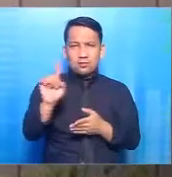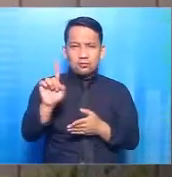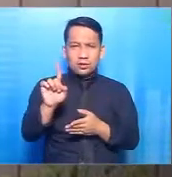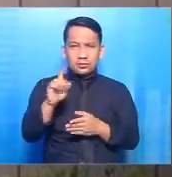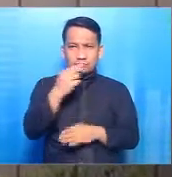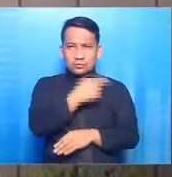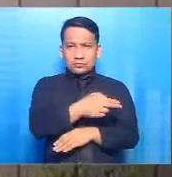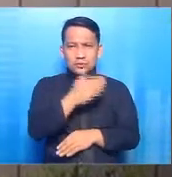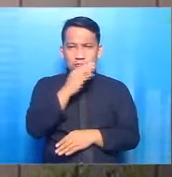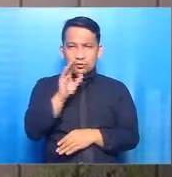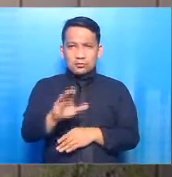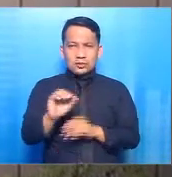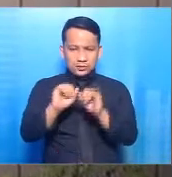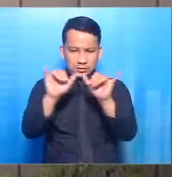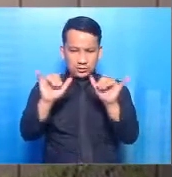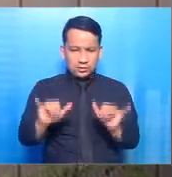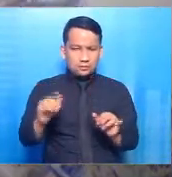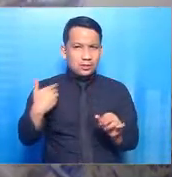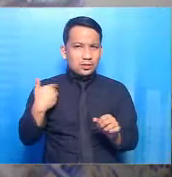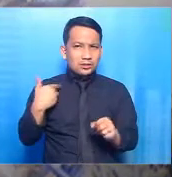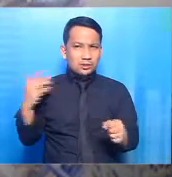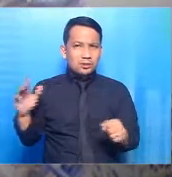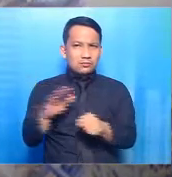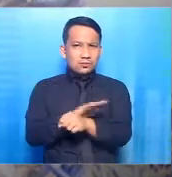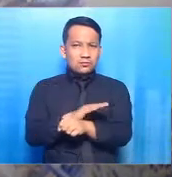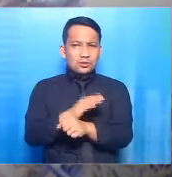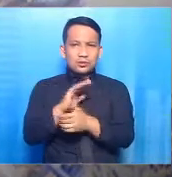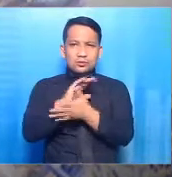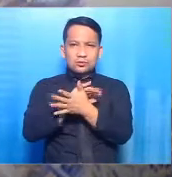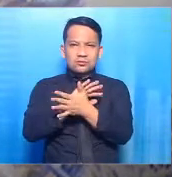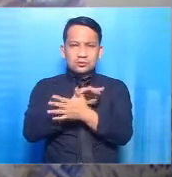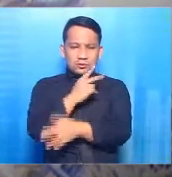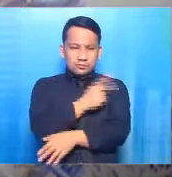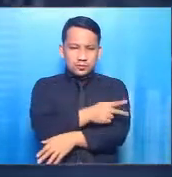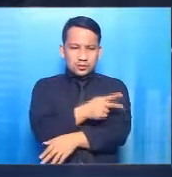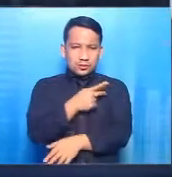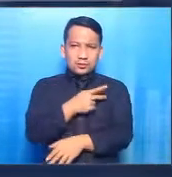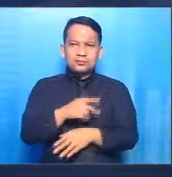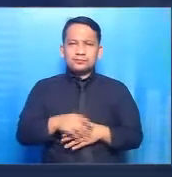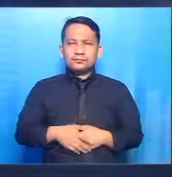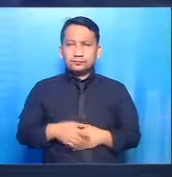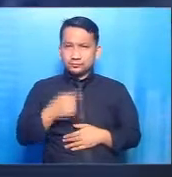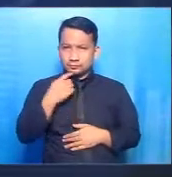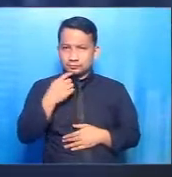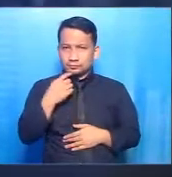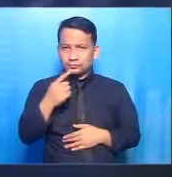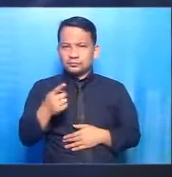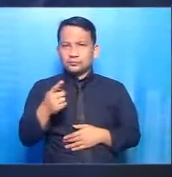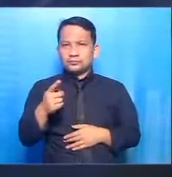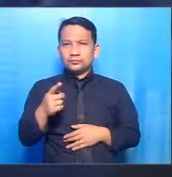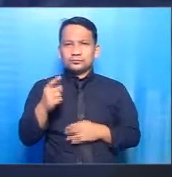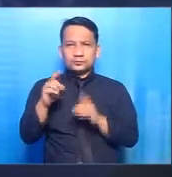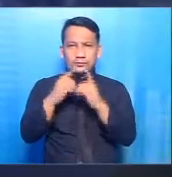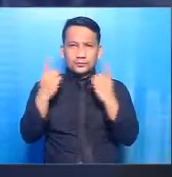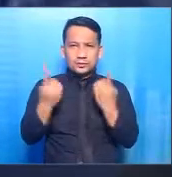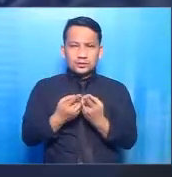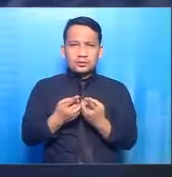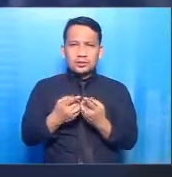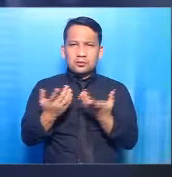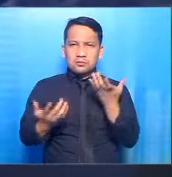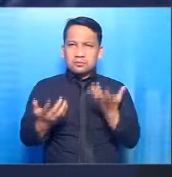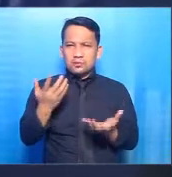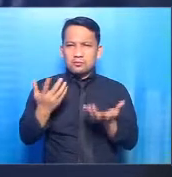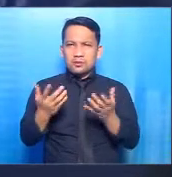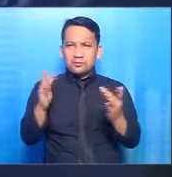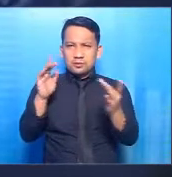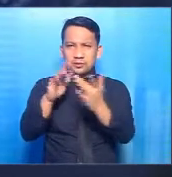Command System para hindi na ulit mapuno ang mga pasilidad para sa COVID-19 patients. Ayon naman sa Interior Department, higit pa sa